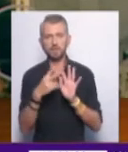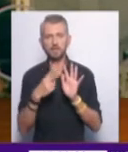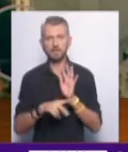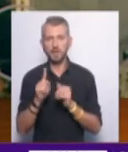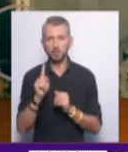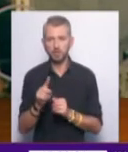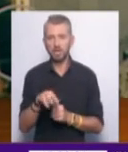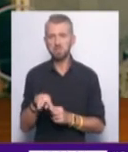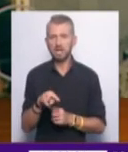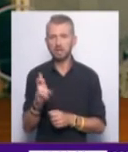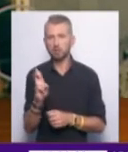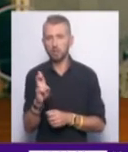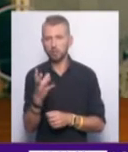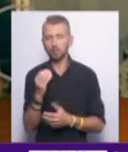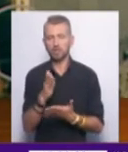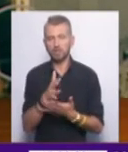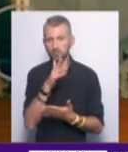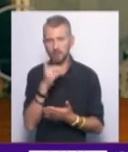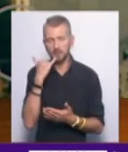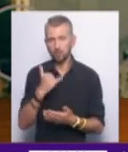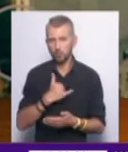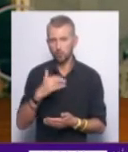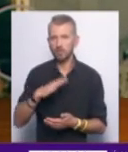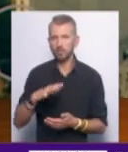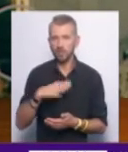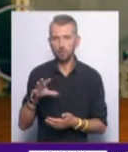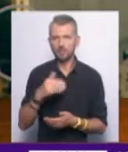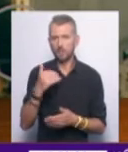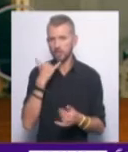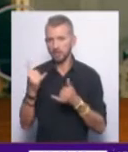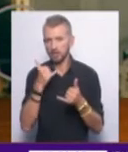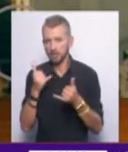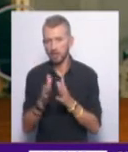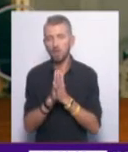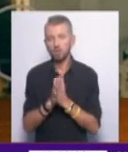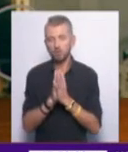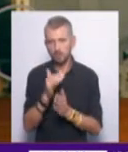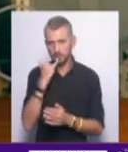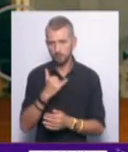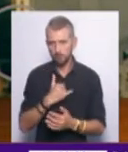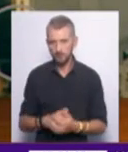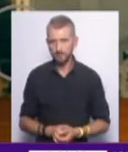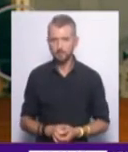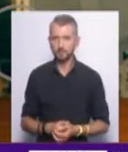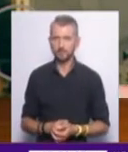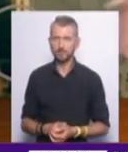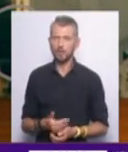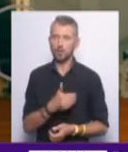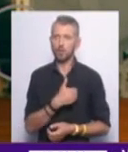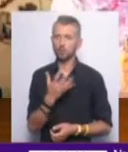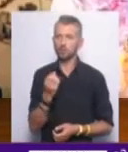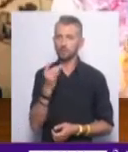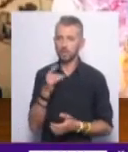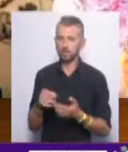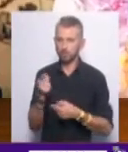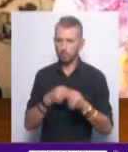223-09-71, Микільська Борщагівка. Ще є час, телефонуйте, ми чекаємо на всі ваші дзвінки. Будь ласка, долучайтеся. Пані Тетяно, хочу ще раз повернутися.